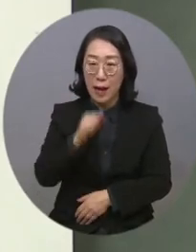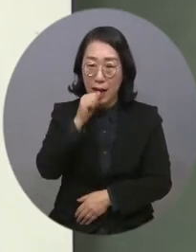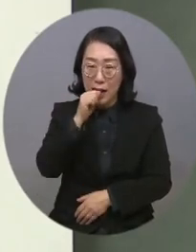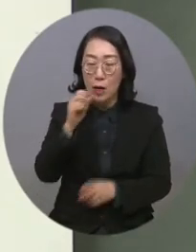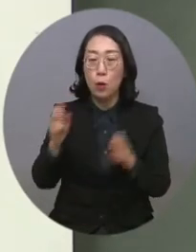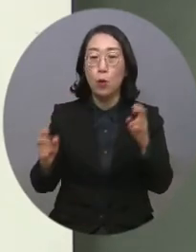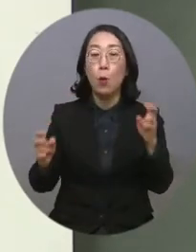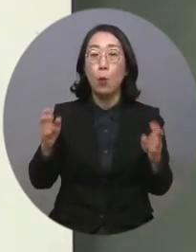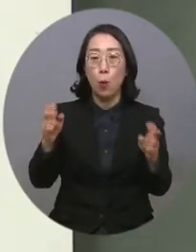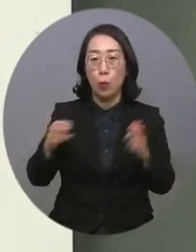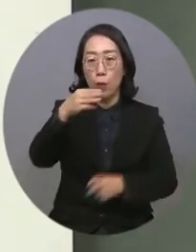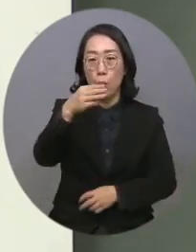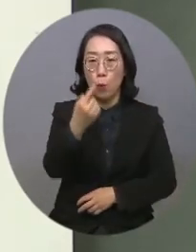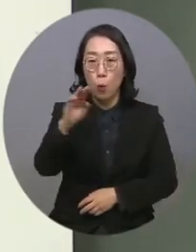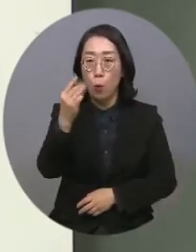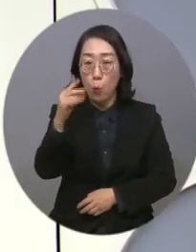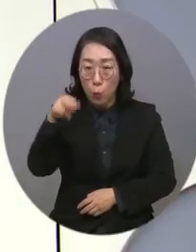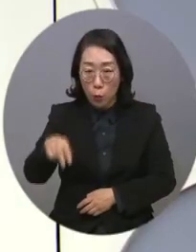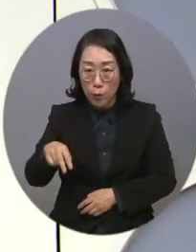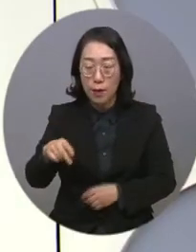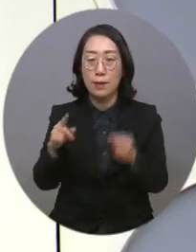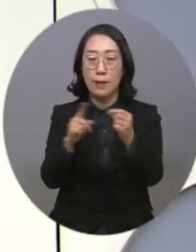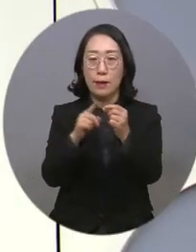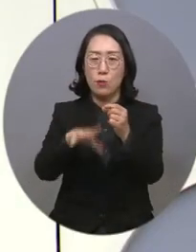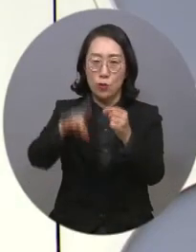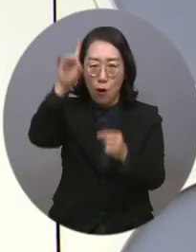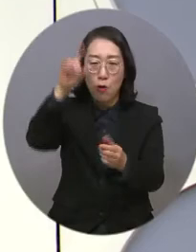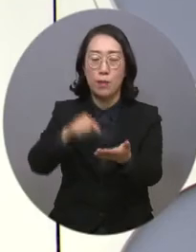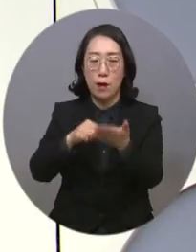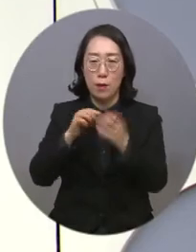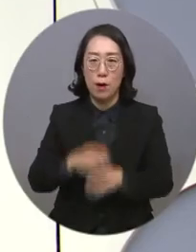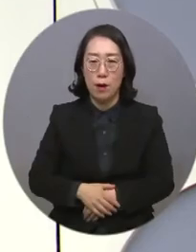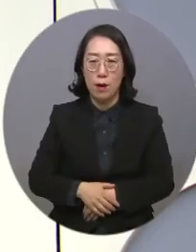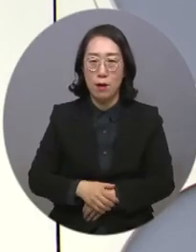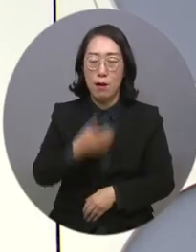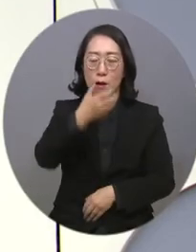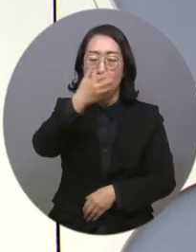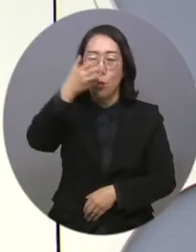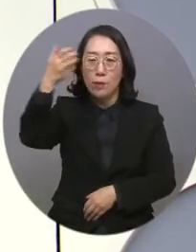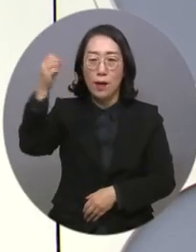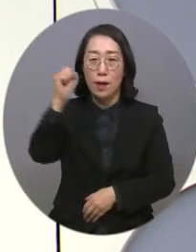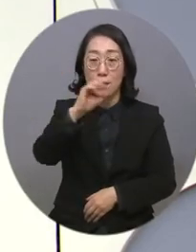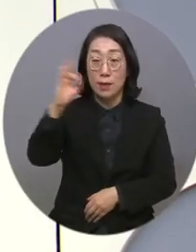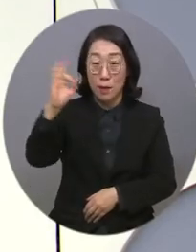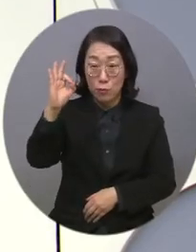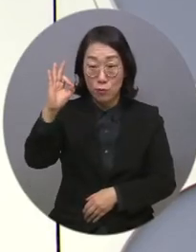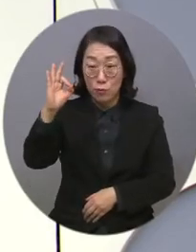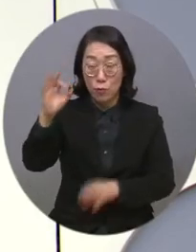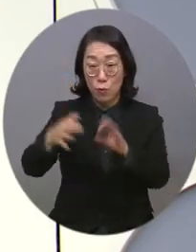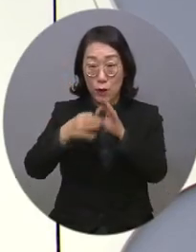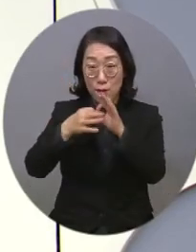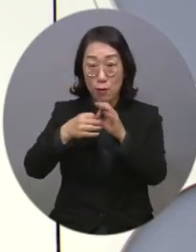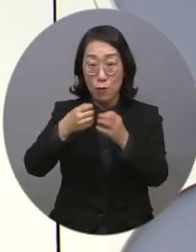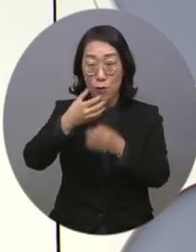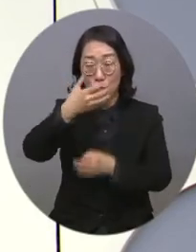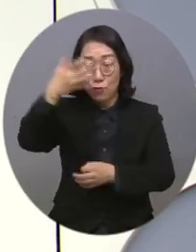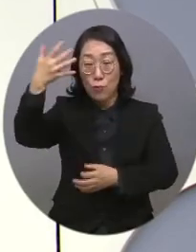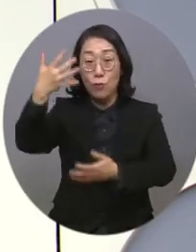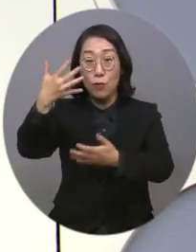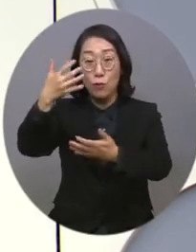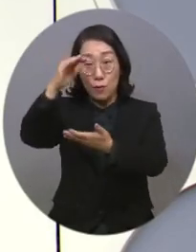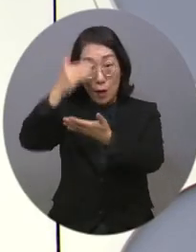지금부터 100년 전에 그런 희곡을 썼어요. 네. 약간 그 공상과학 SF 희곡을 썼는데 그것이 100년 전에